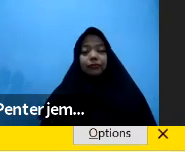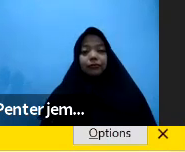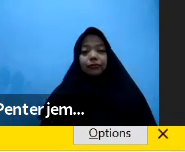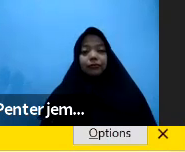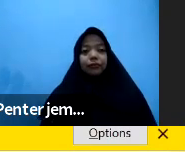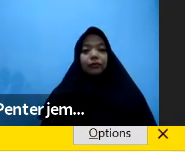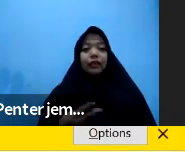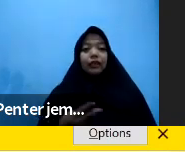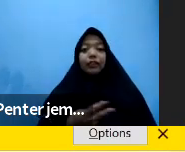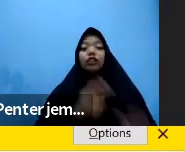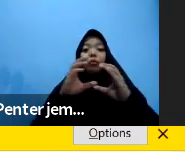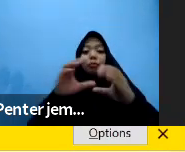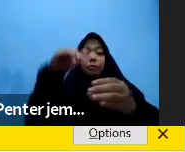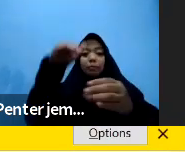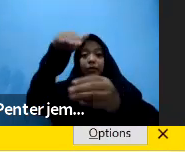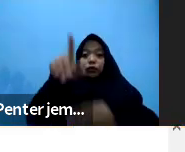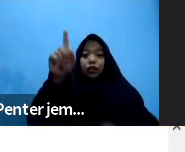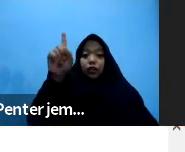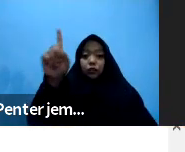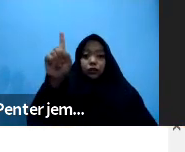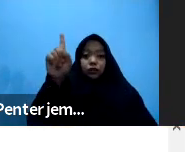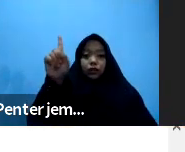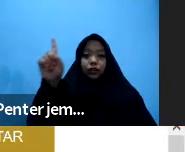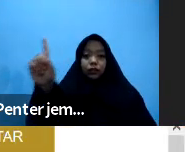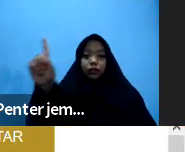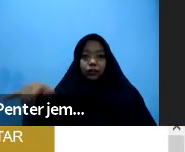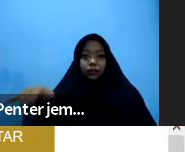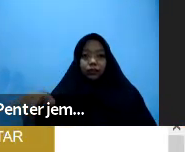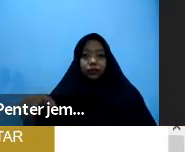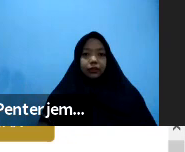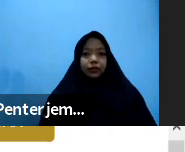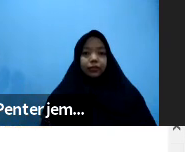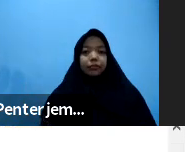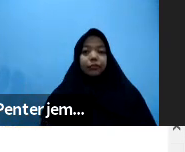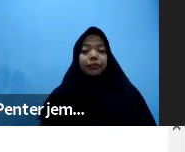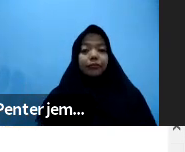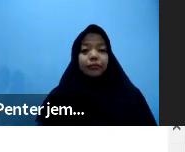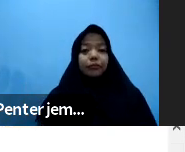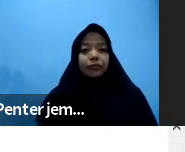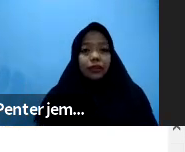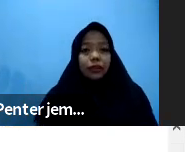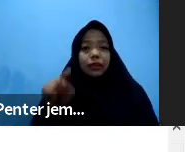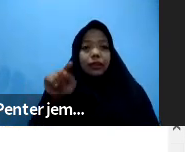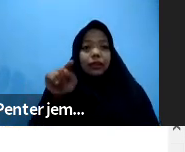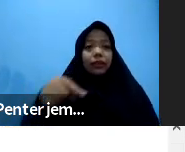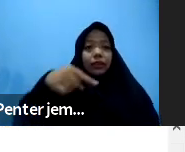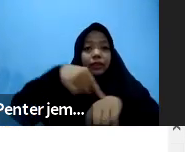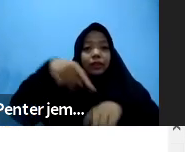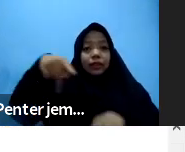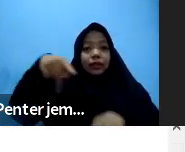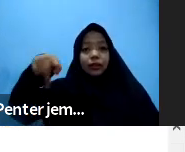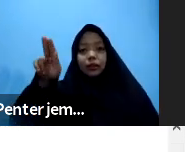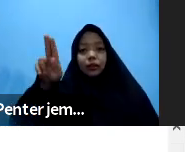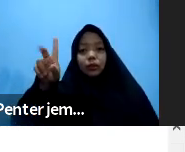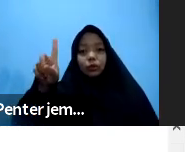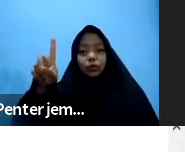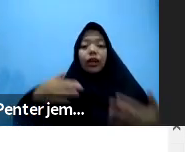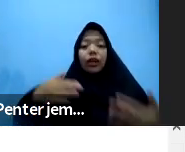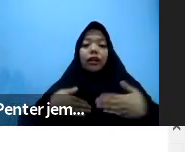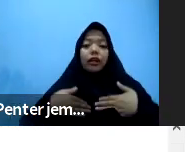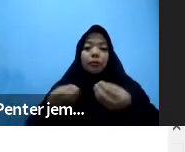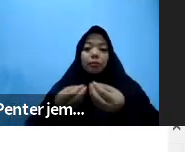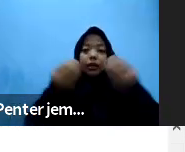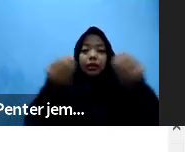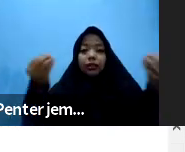masuk satu ya hingga Bu yang udah semuanya berkenan nah ini di PAUD itu ini ada banyak sekali bapak